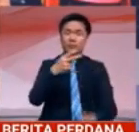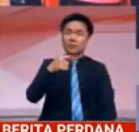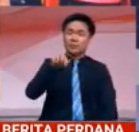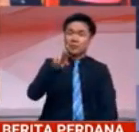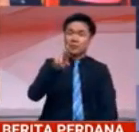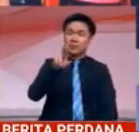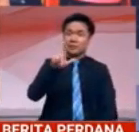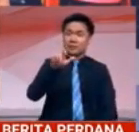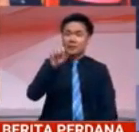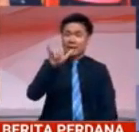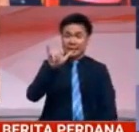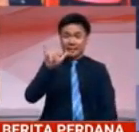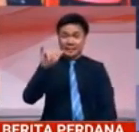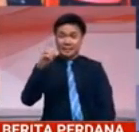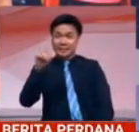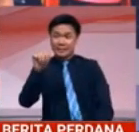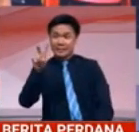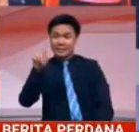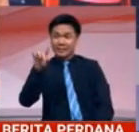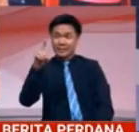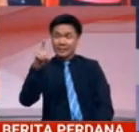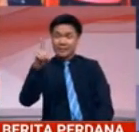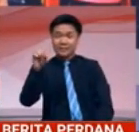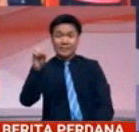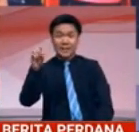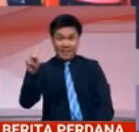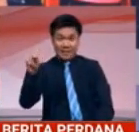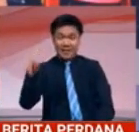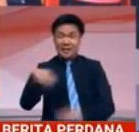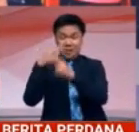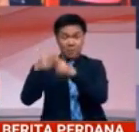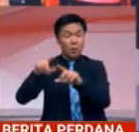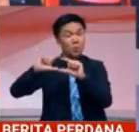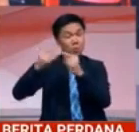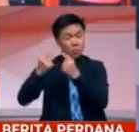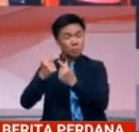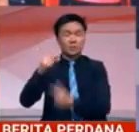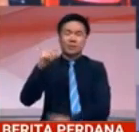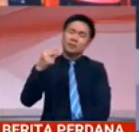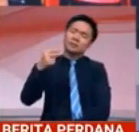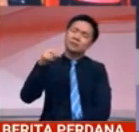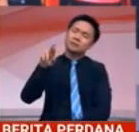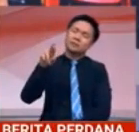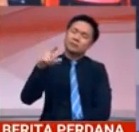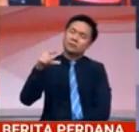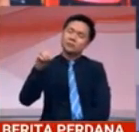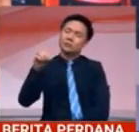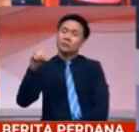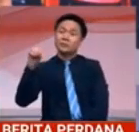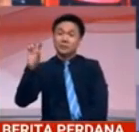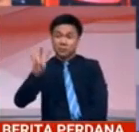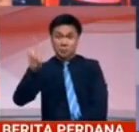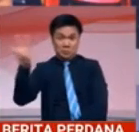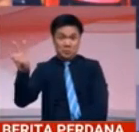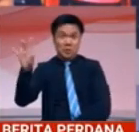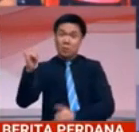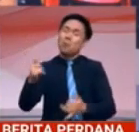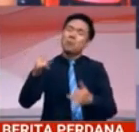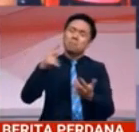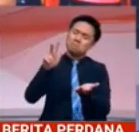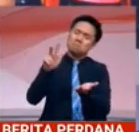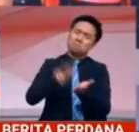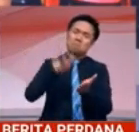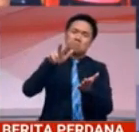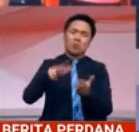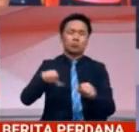atau Harley Davidson Owner Group HOGR77 muncul kumpulan pertama mendapat kelulusan mengadakan konvoi di